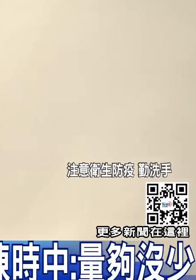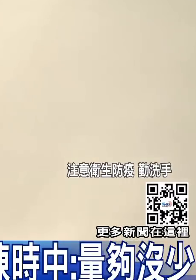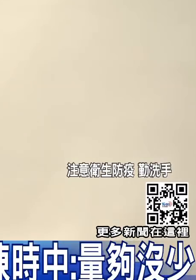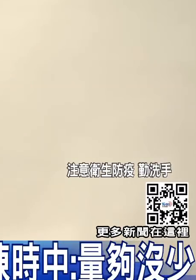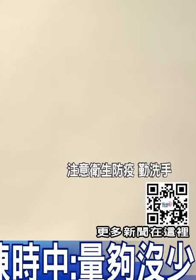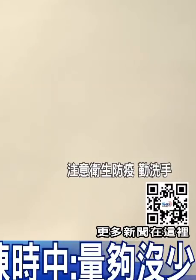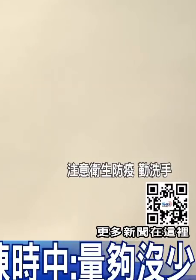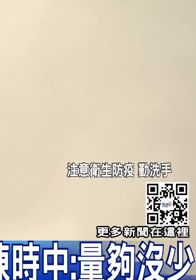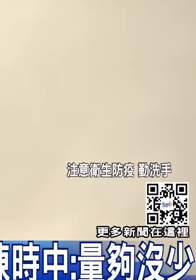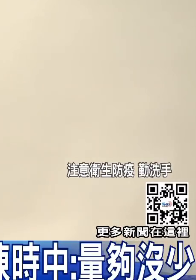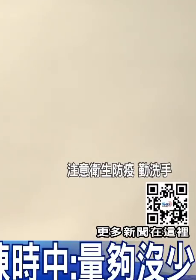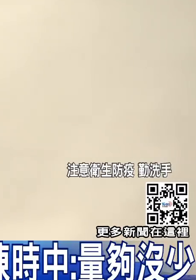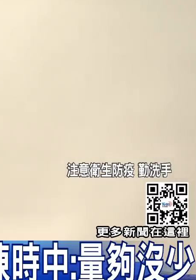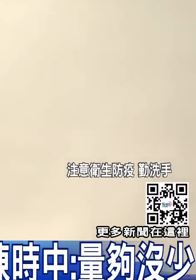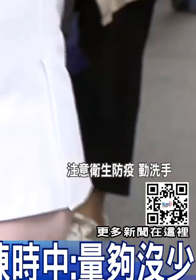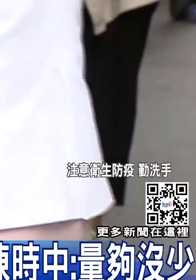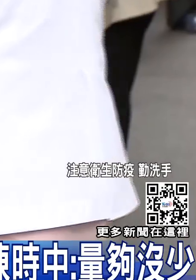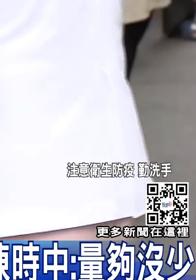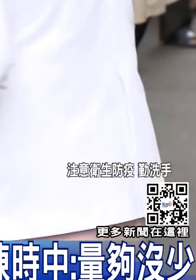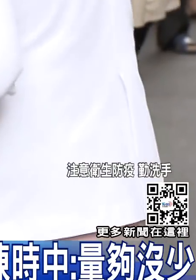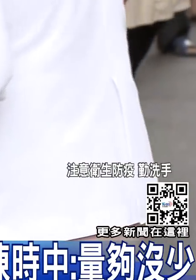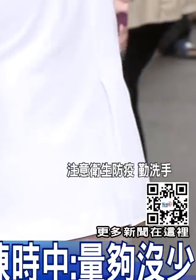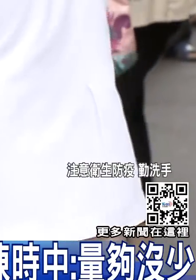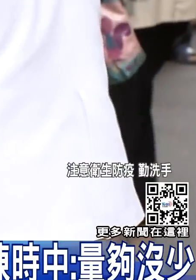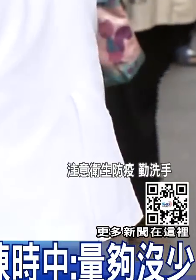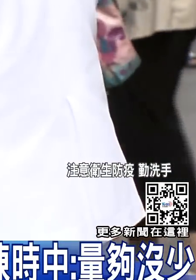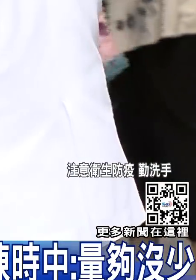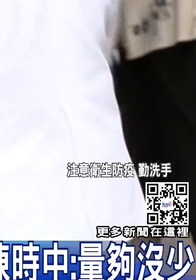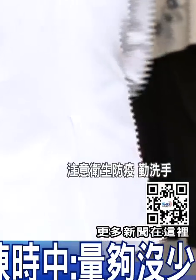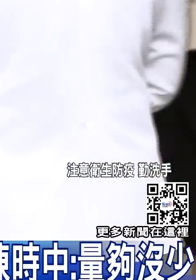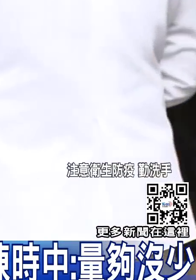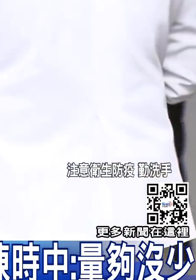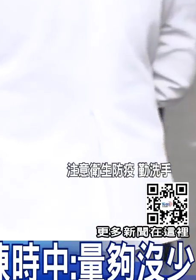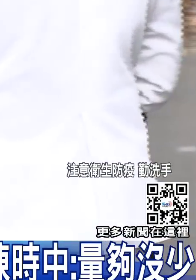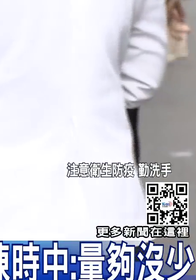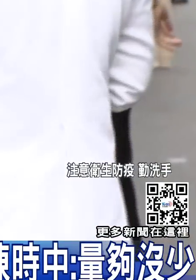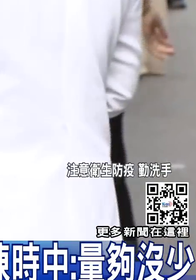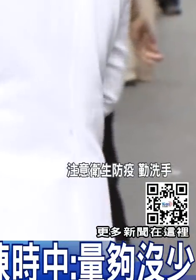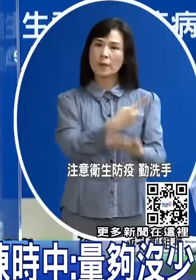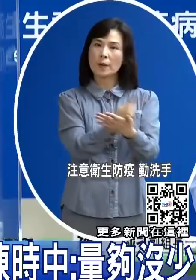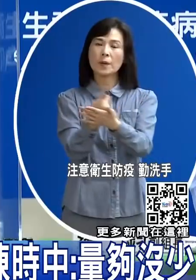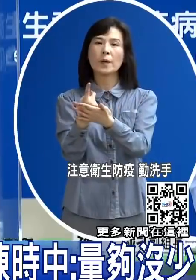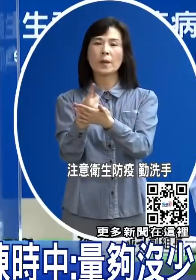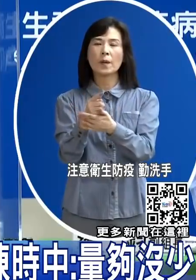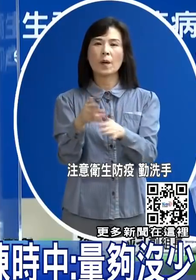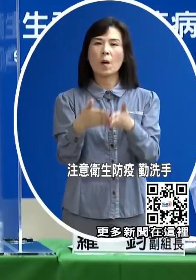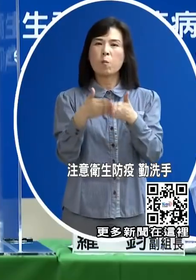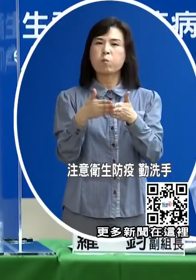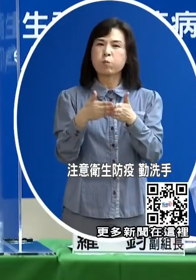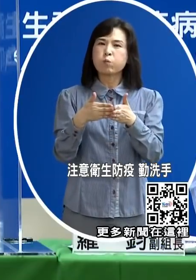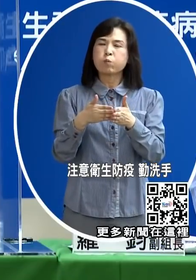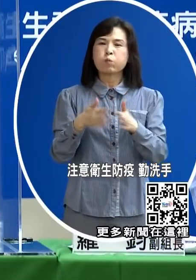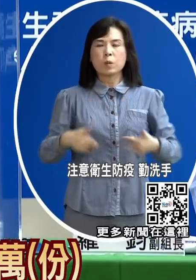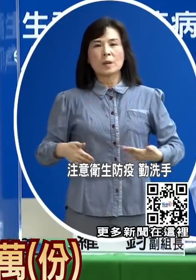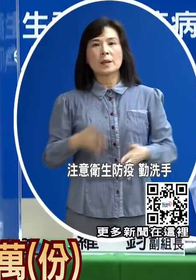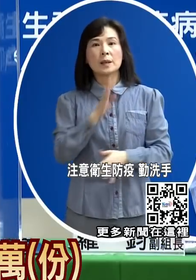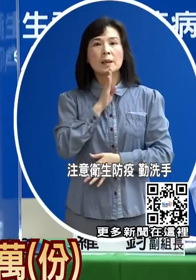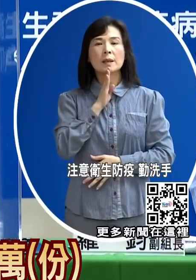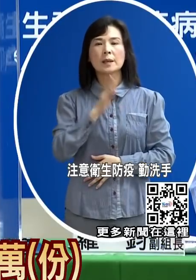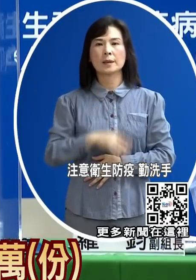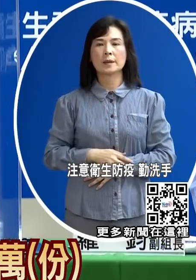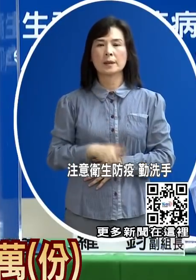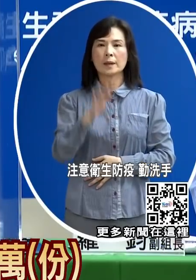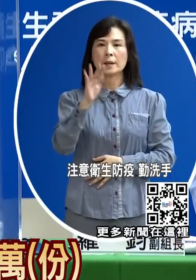希望除了实名制之外，能协调更多元的购买管道。陈时中这么回应： 需求恐急了哈，那不过